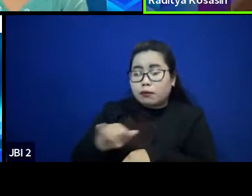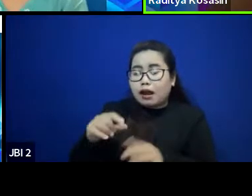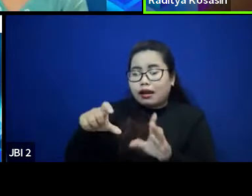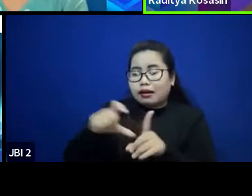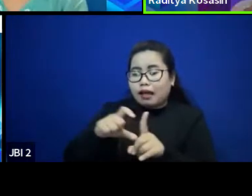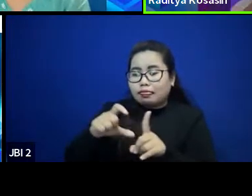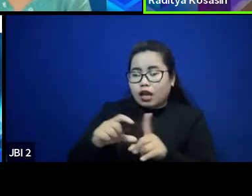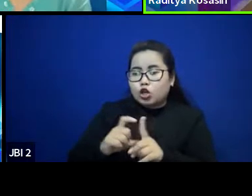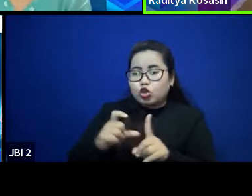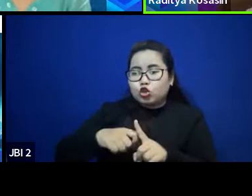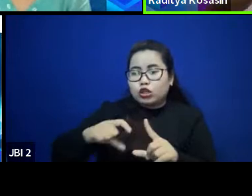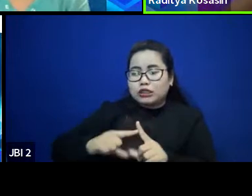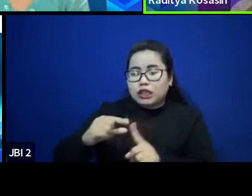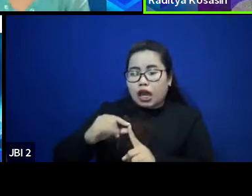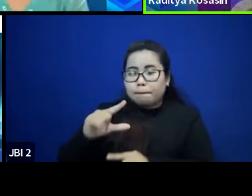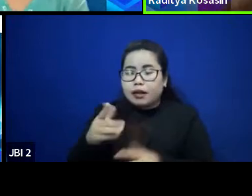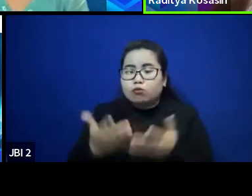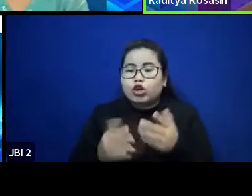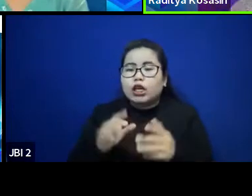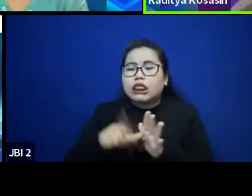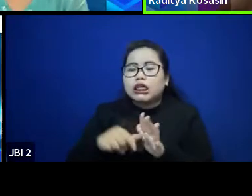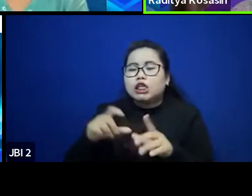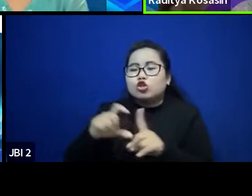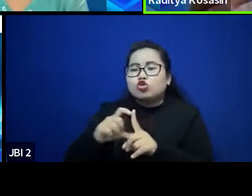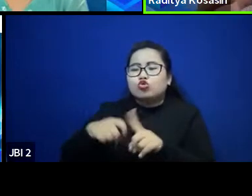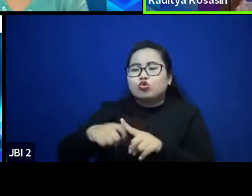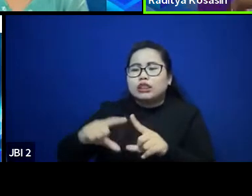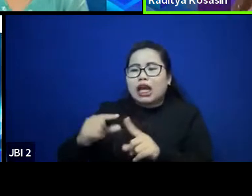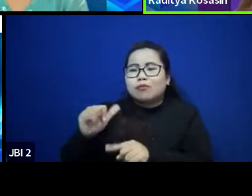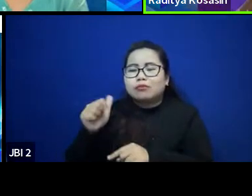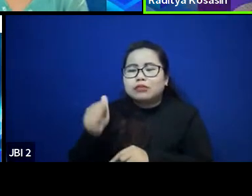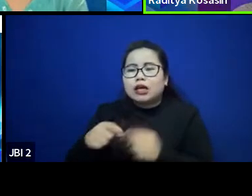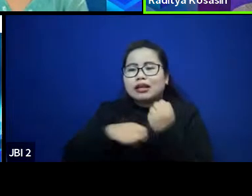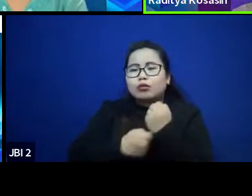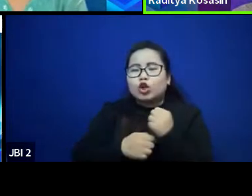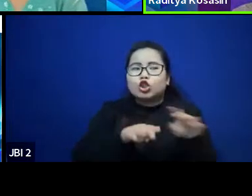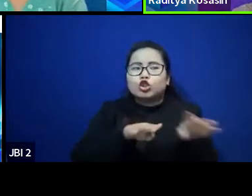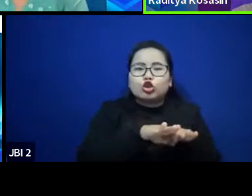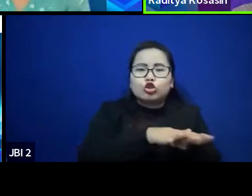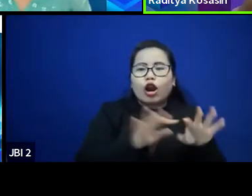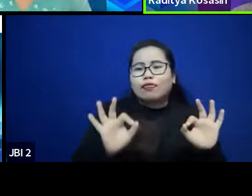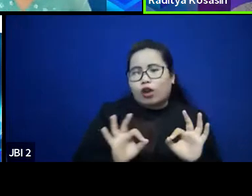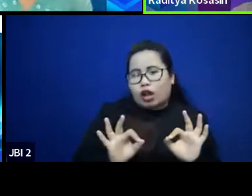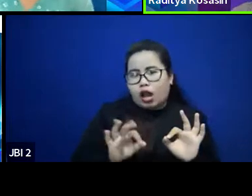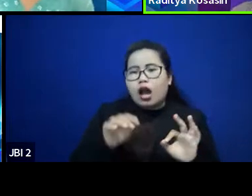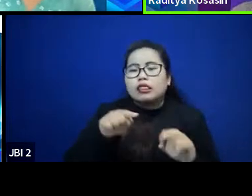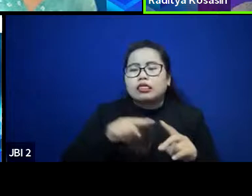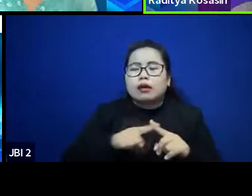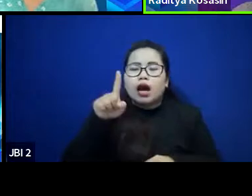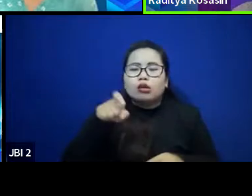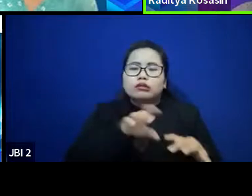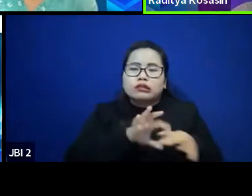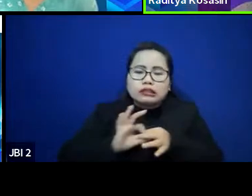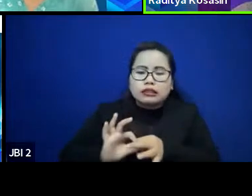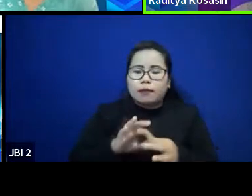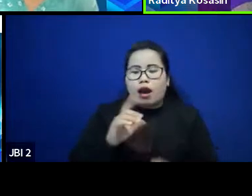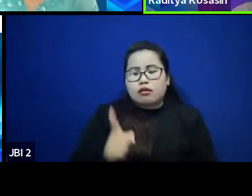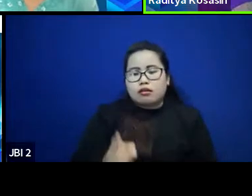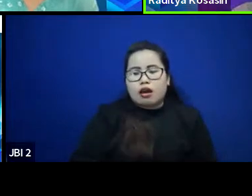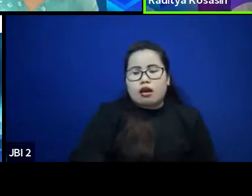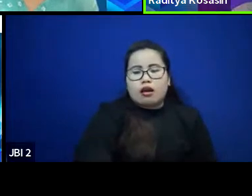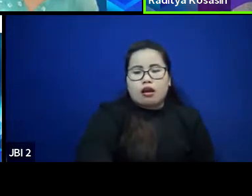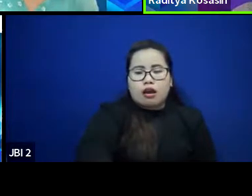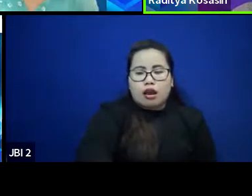capil nanti dukcapil kalau nggak bisa dan respon cocok atau tidak cocok gitu ya Jadi tapi itu Harus ada kerjasama nya sendiri Jadi